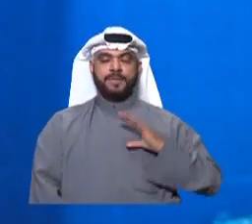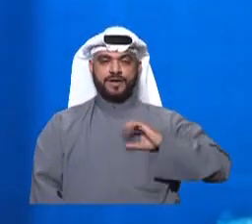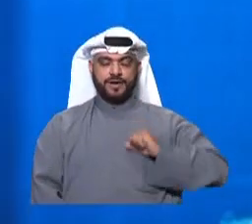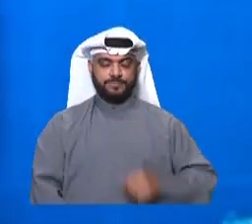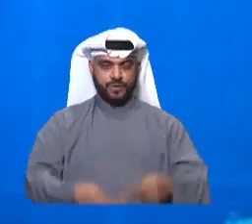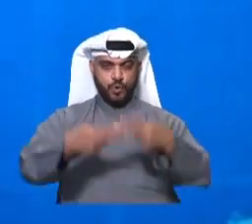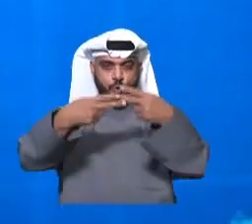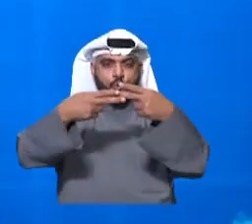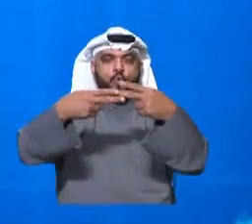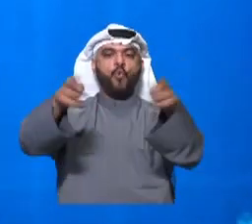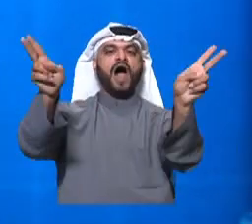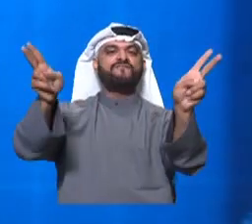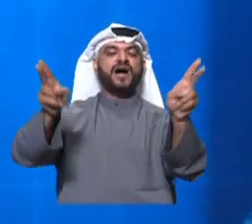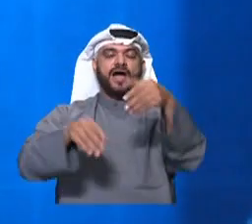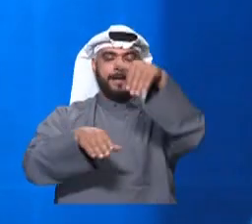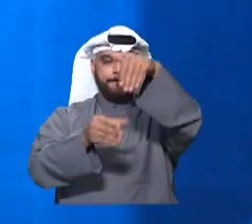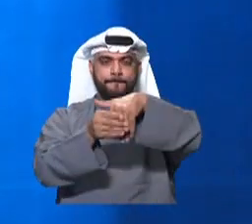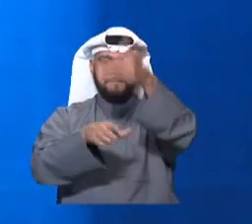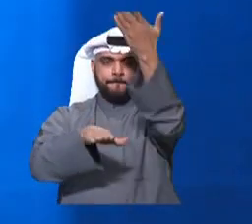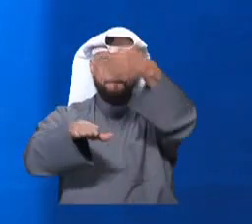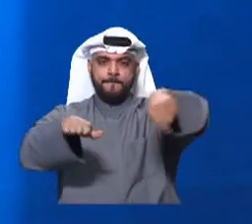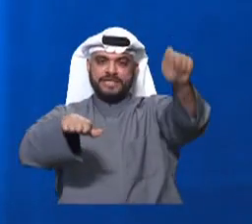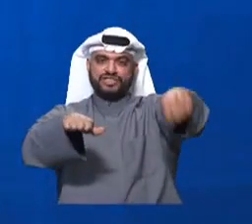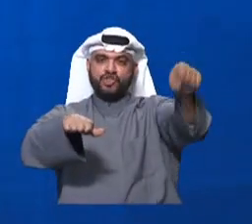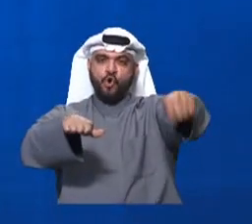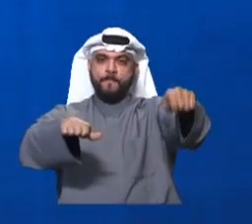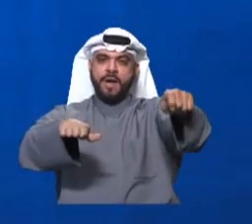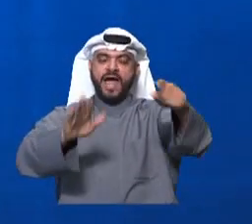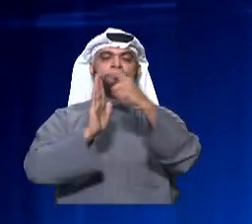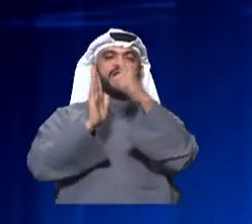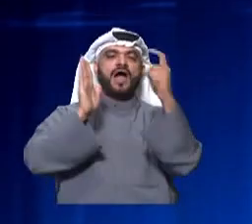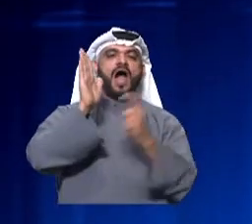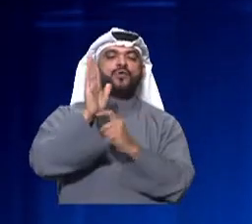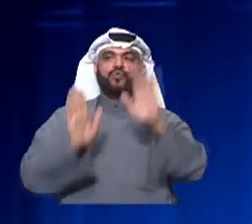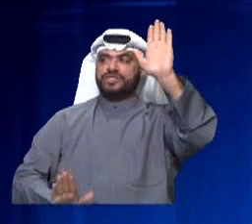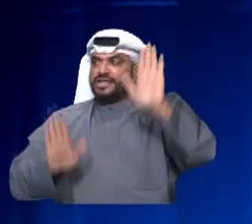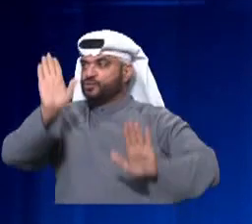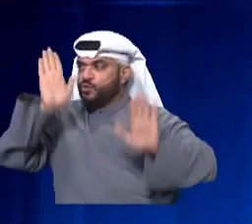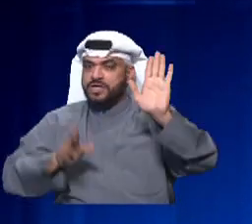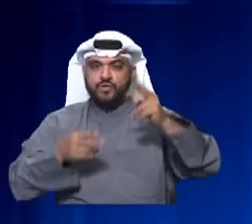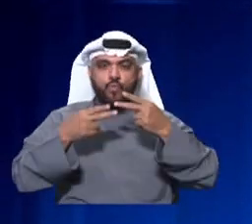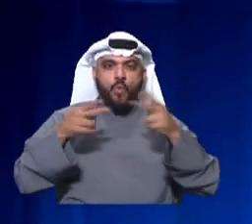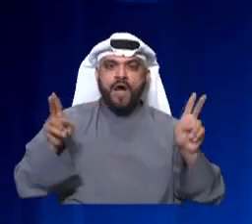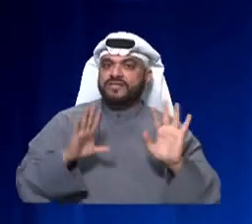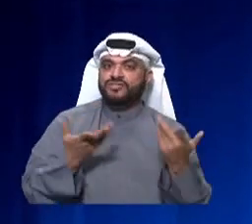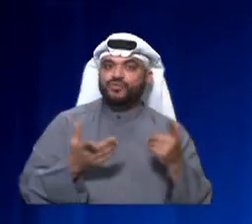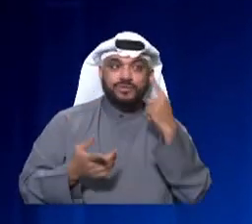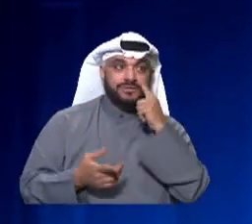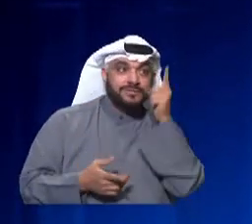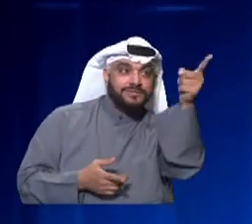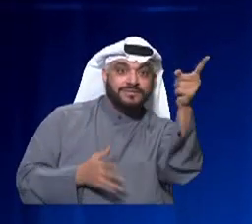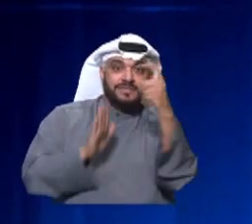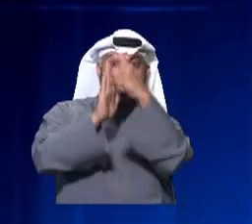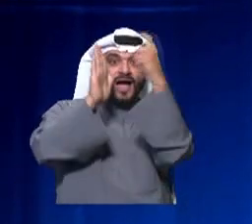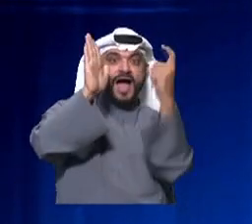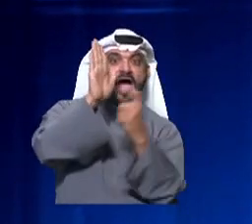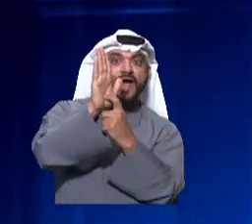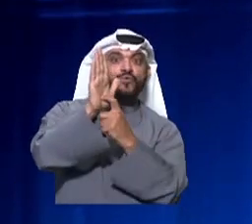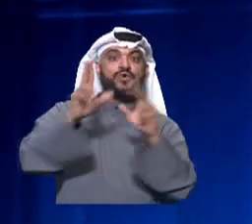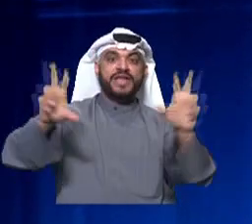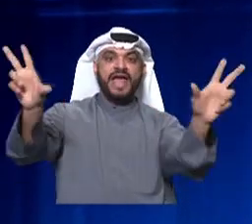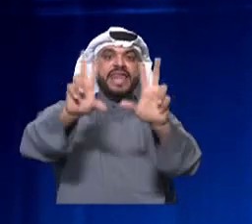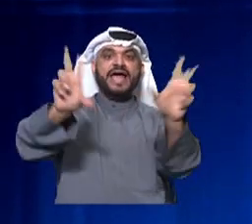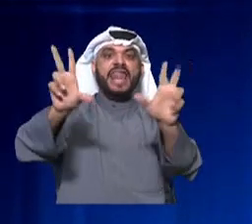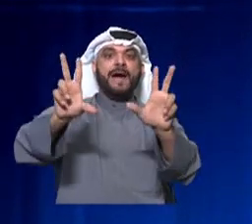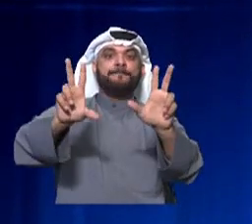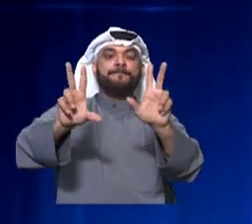وافق مجلس الأمة في جلسته الخاصة اليوم على مشروع قانون بتعديل بعض أحكام قانون الإعلام المرئي والمسموع بما يشمل